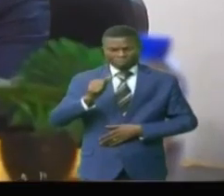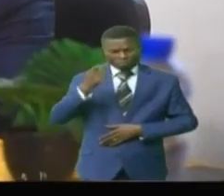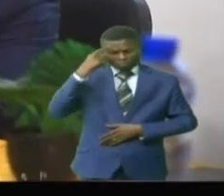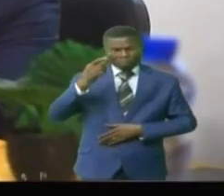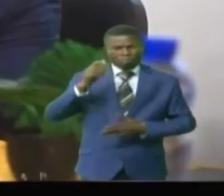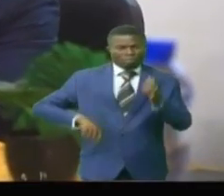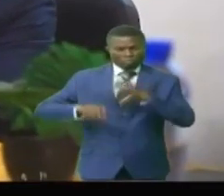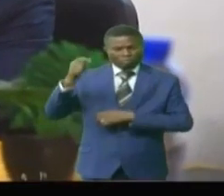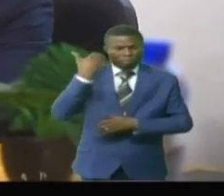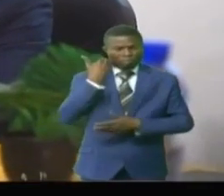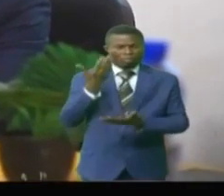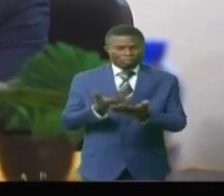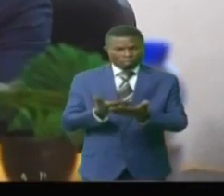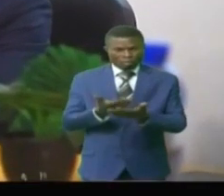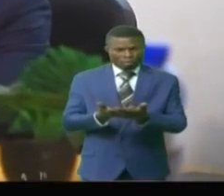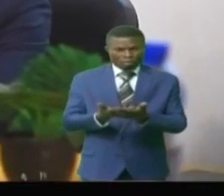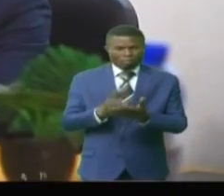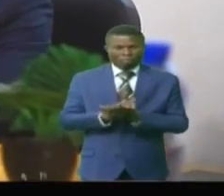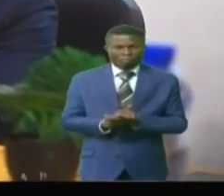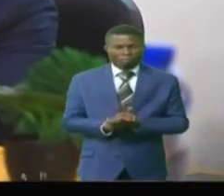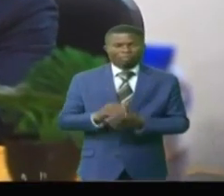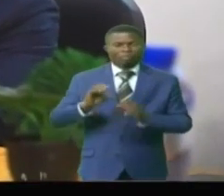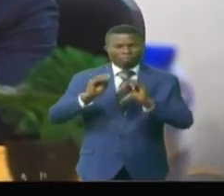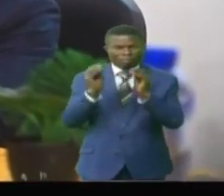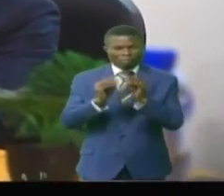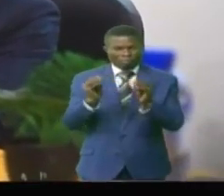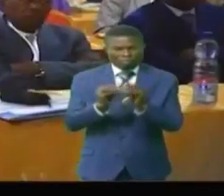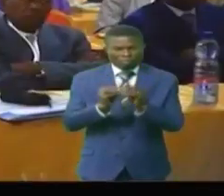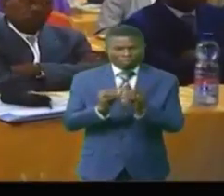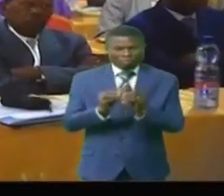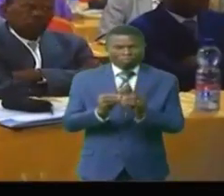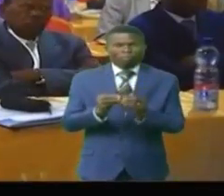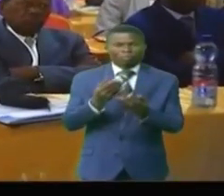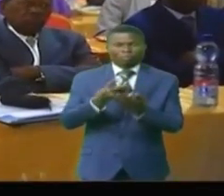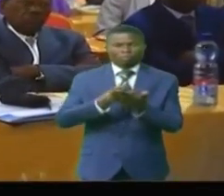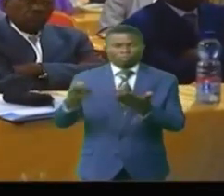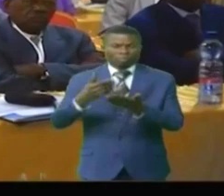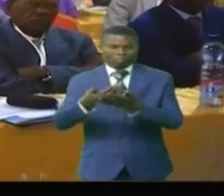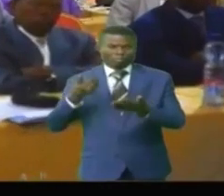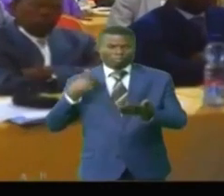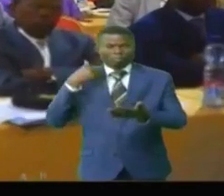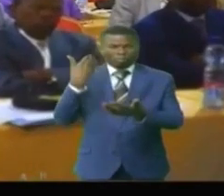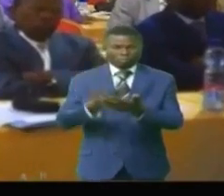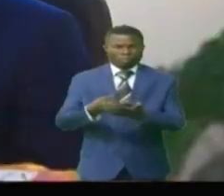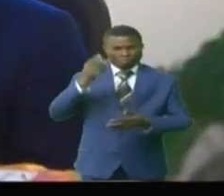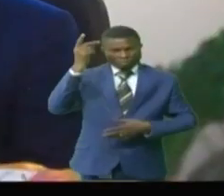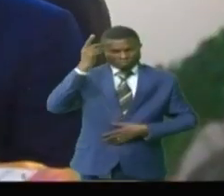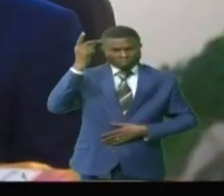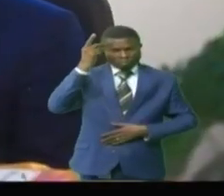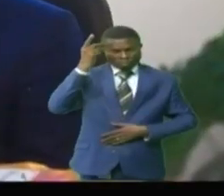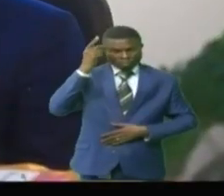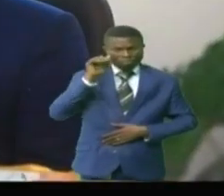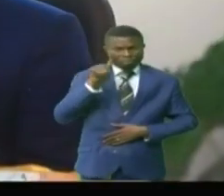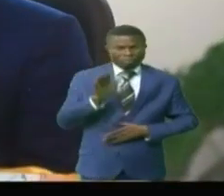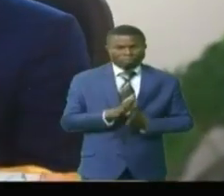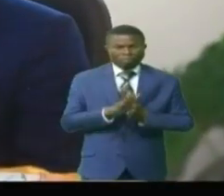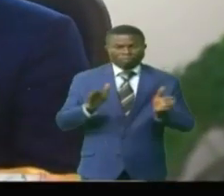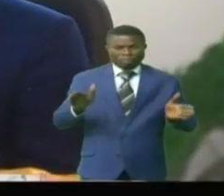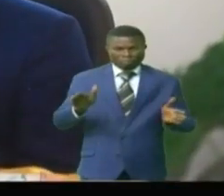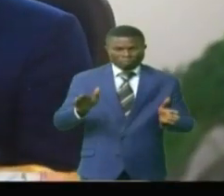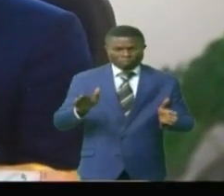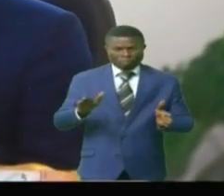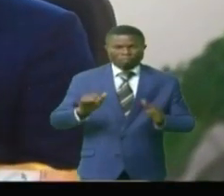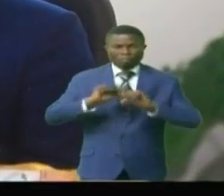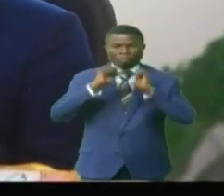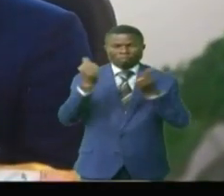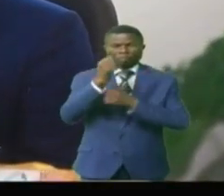ces problèmes de santé publique. Ces colloques se tiennent à quelques semaines de l'arrivée à Kinshasa du directeur général de